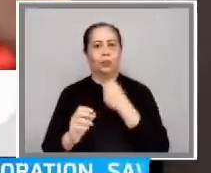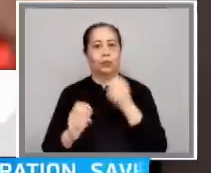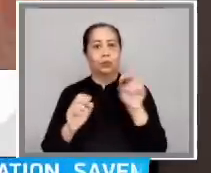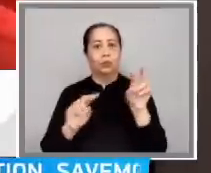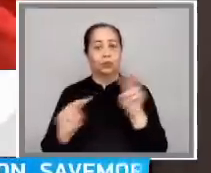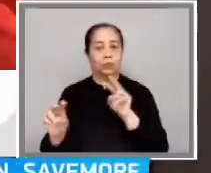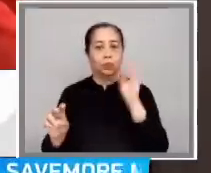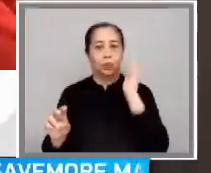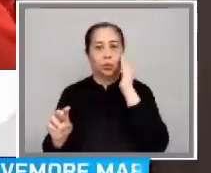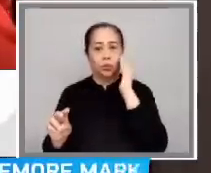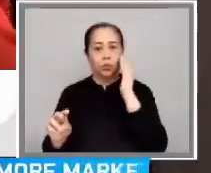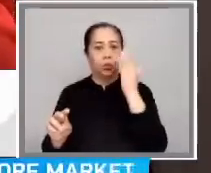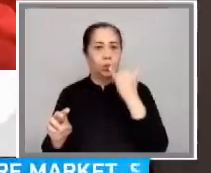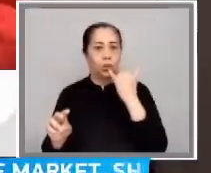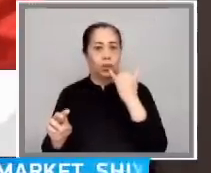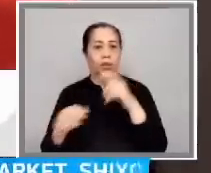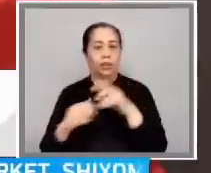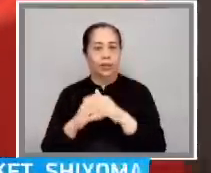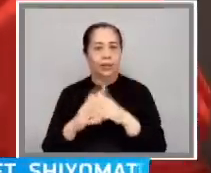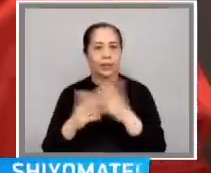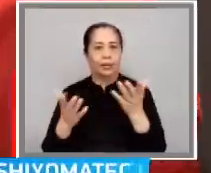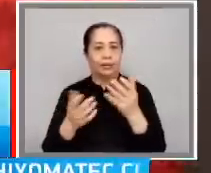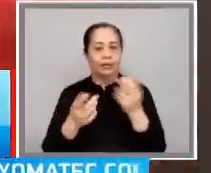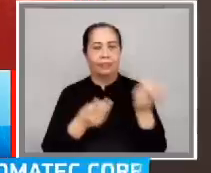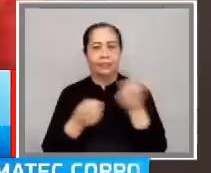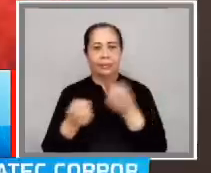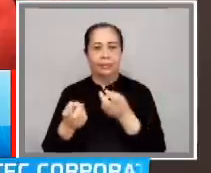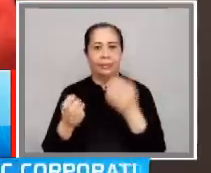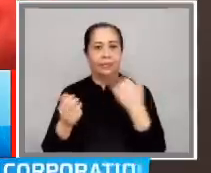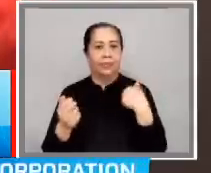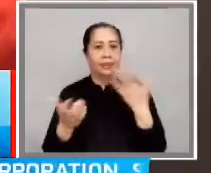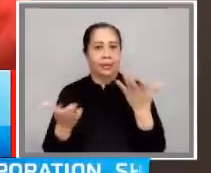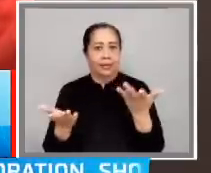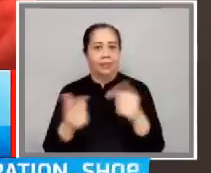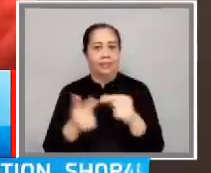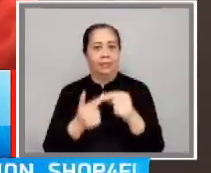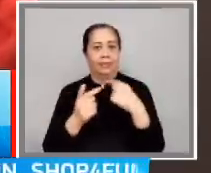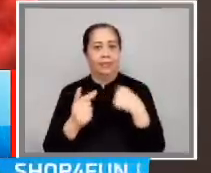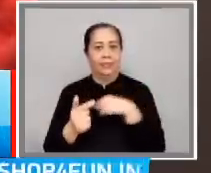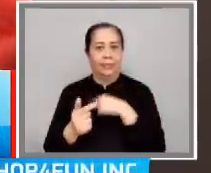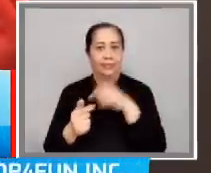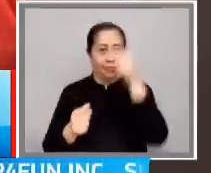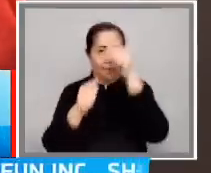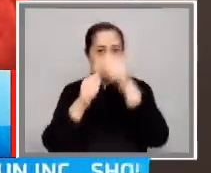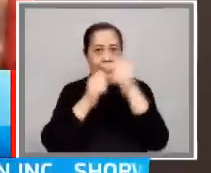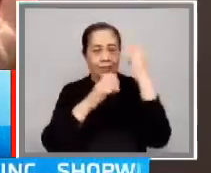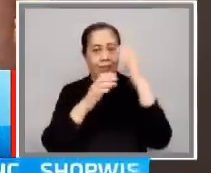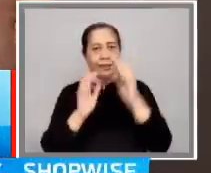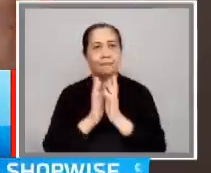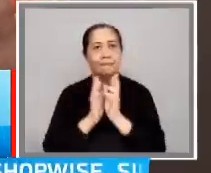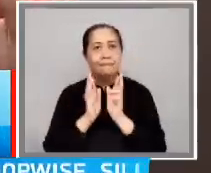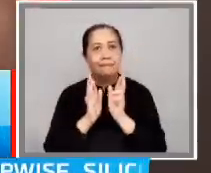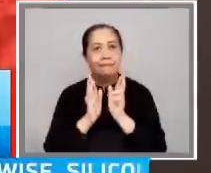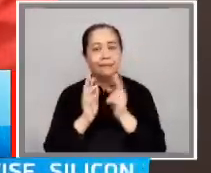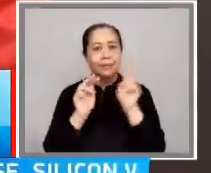why we waited. Because kami lalo. Imagine the anticipation namin from seeing